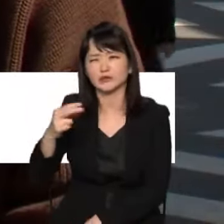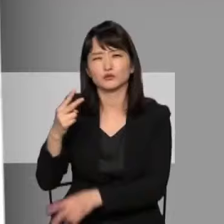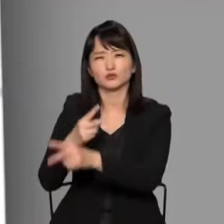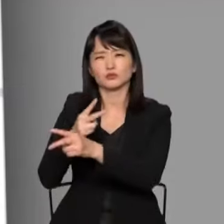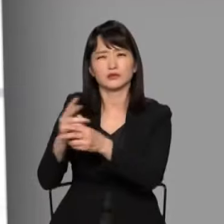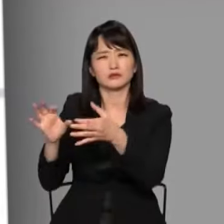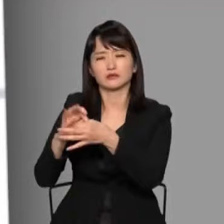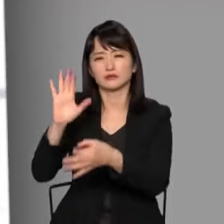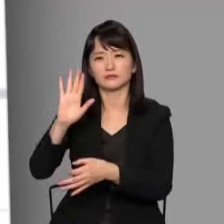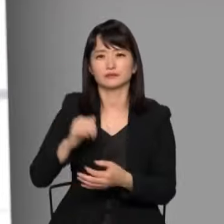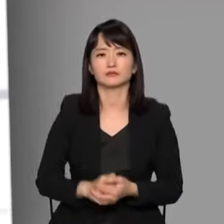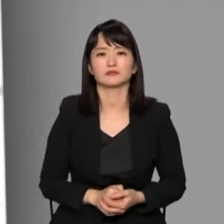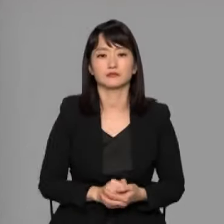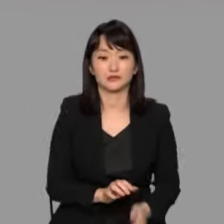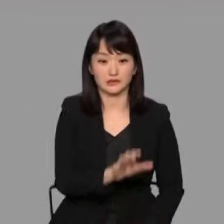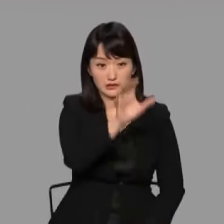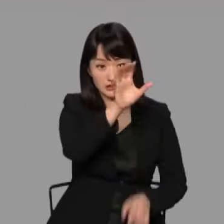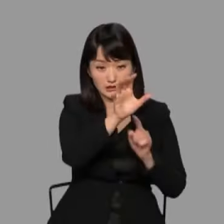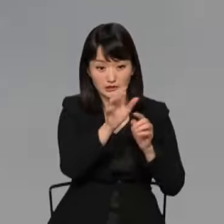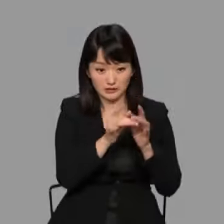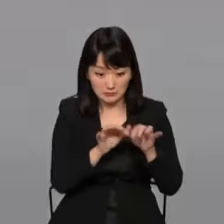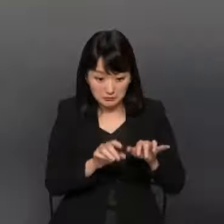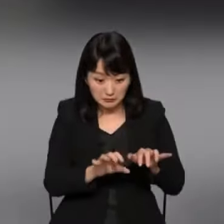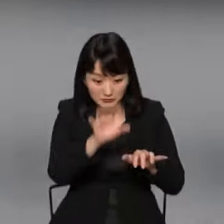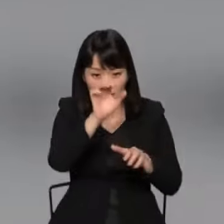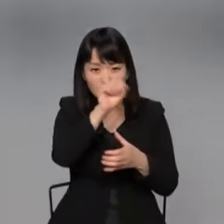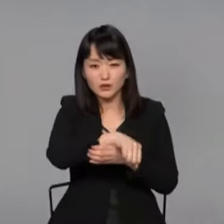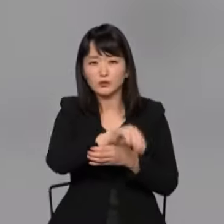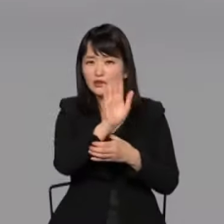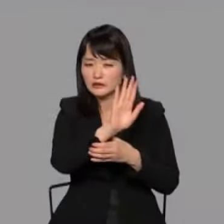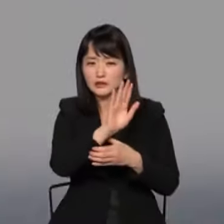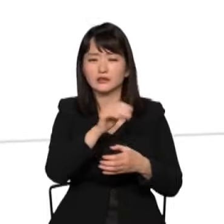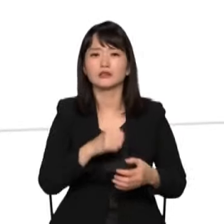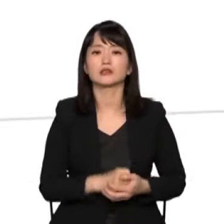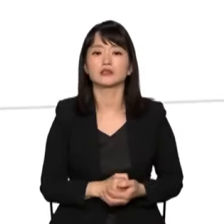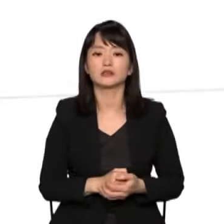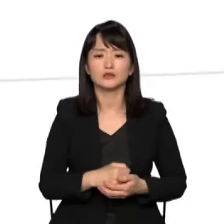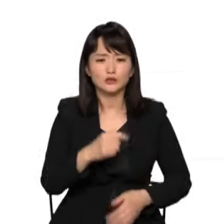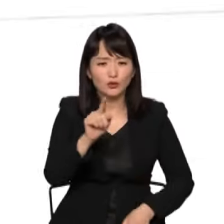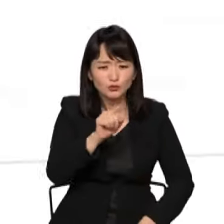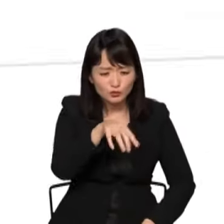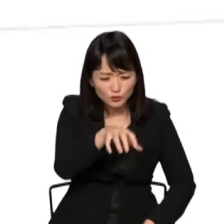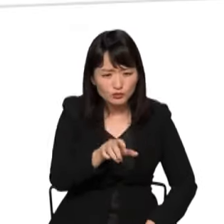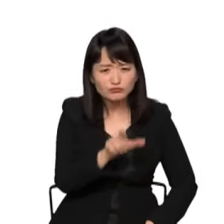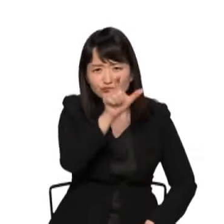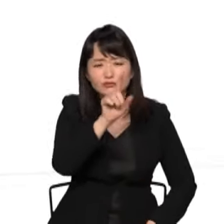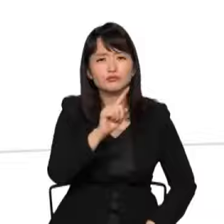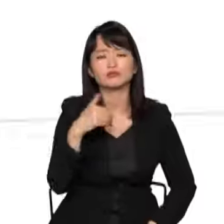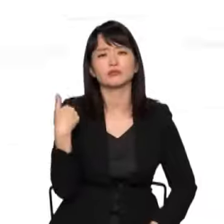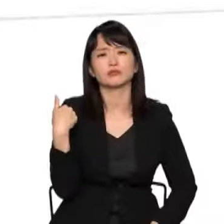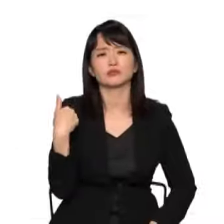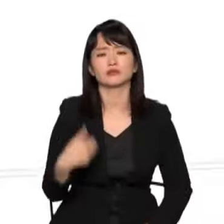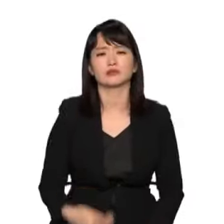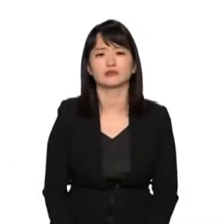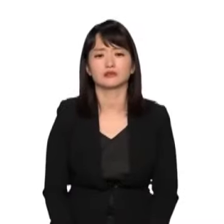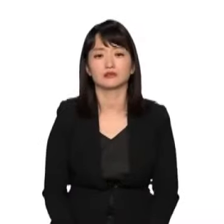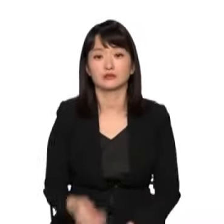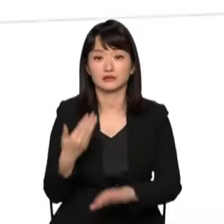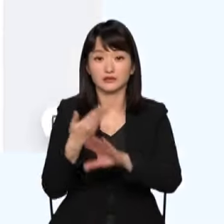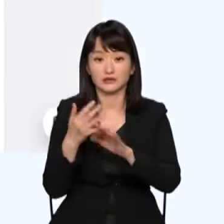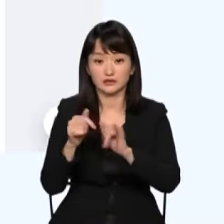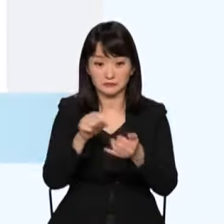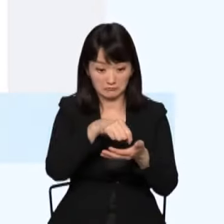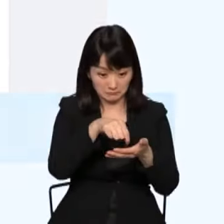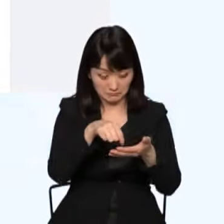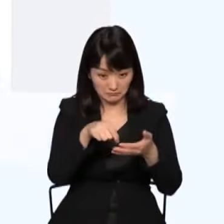되더라고요 게시물은 글 쓴 사람의 허락을 구하지 않았거나 출처를 알 수 없는 경우가 많습니다 다른 사람이